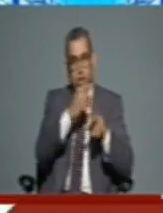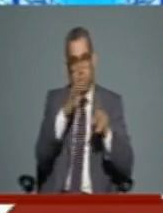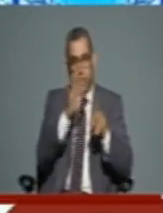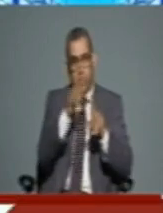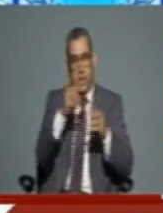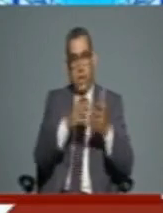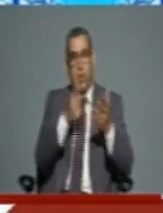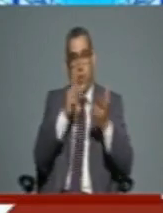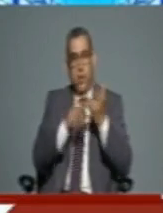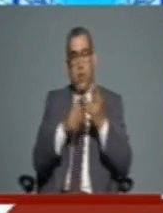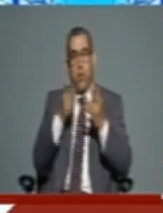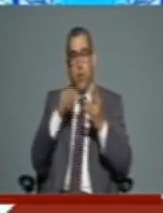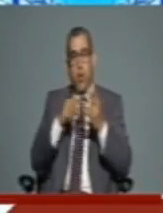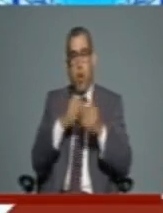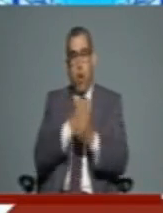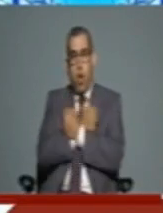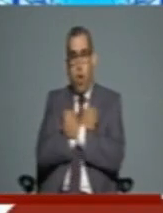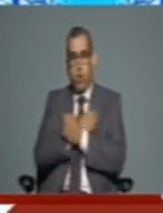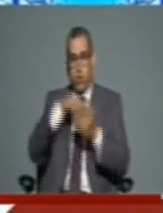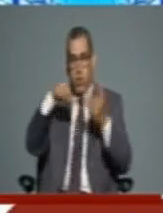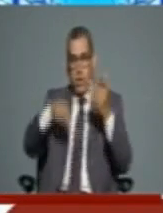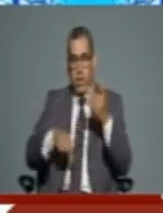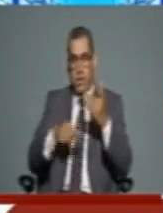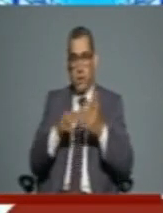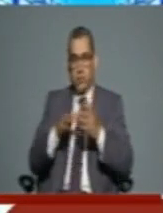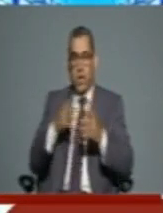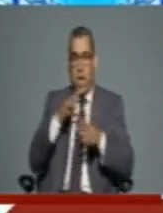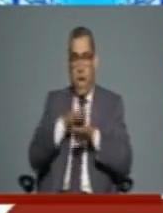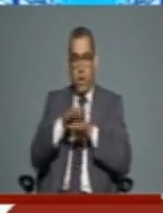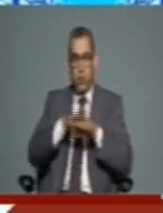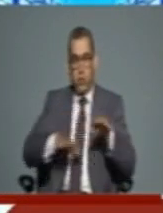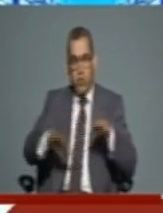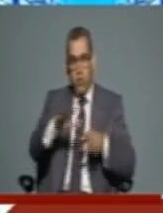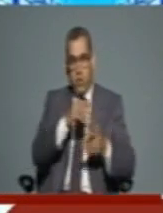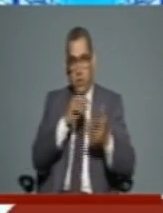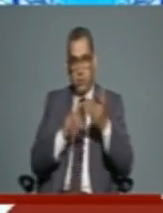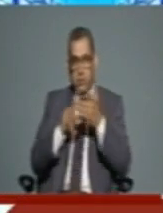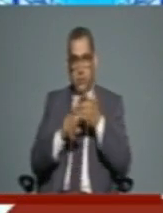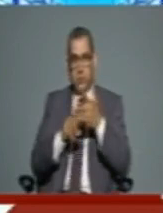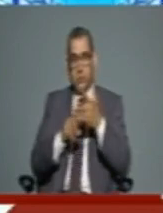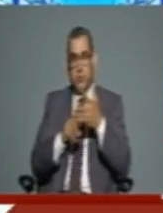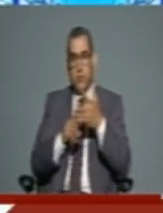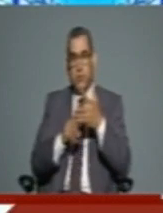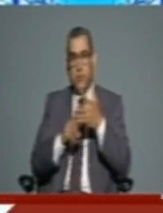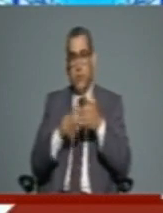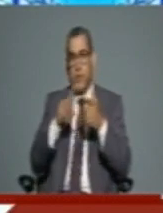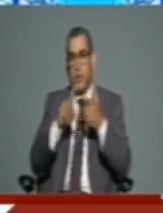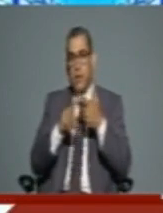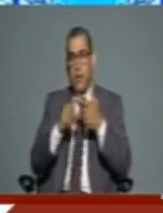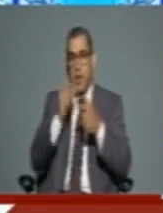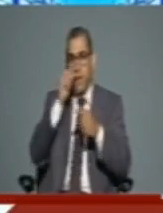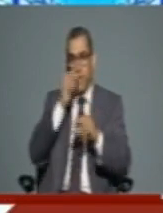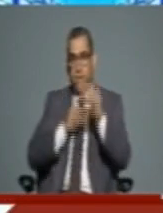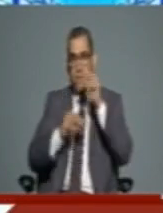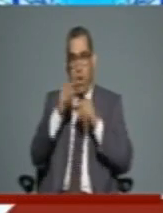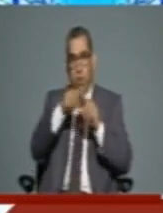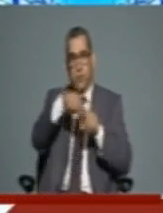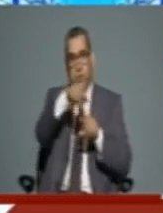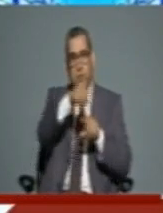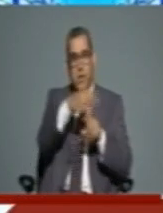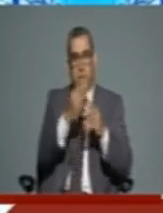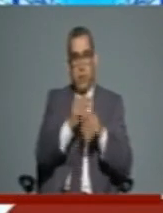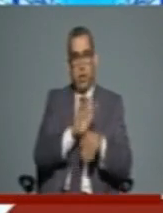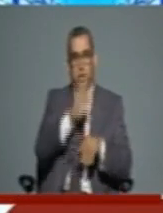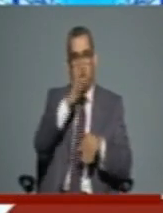في الأقصر عشان يخدم اهلنا في جنوب الصعيد، ثم في الفيوم عشان يخدم شمال